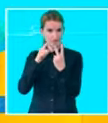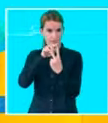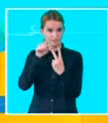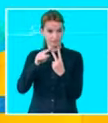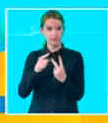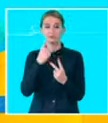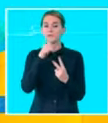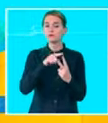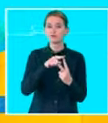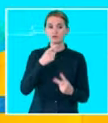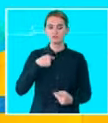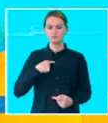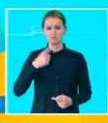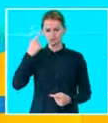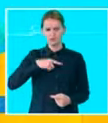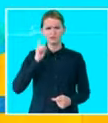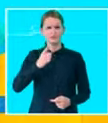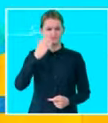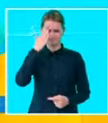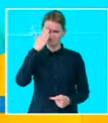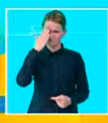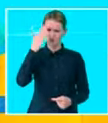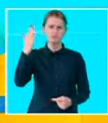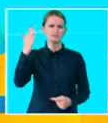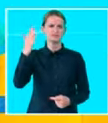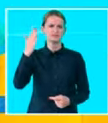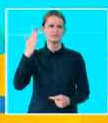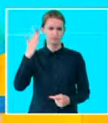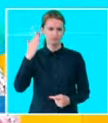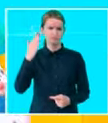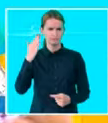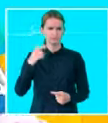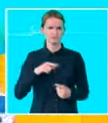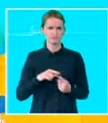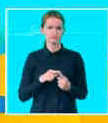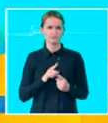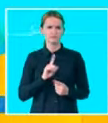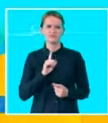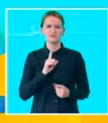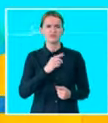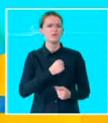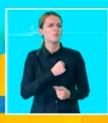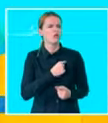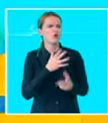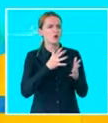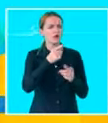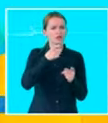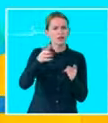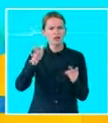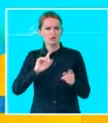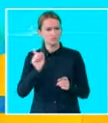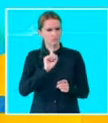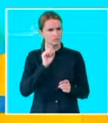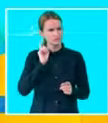става, човек трябва да бъде честен. Казвал ми е, понякога боли, понякога няма да те разберат, но дългосрочно това е единственото, което трябва да